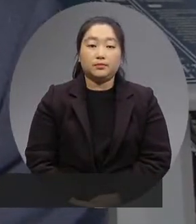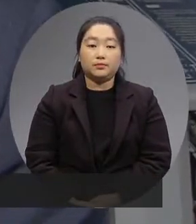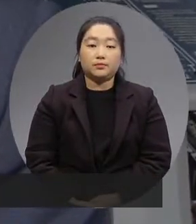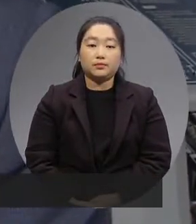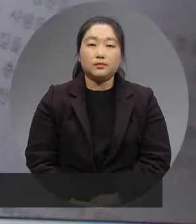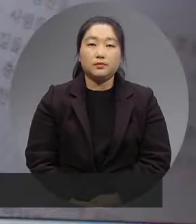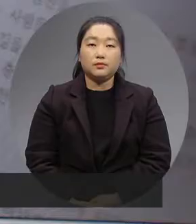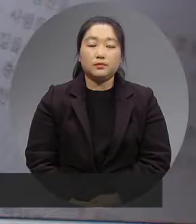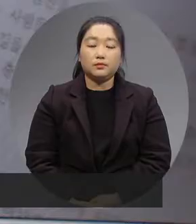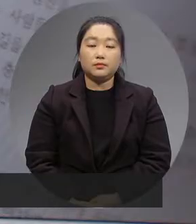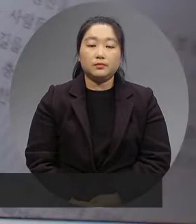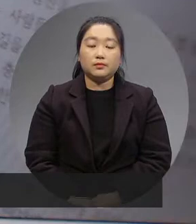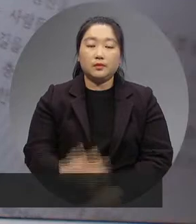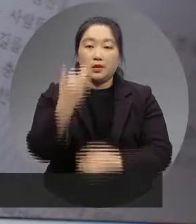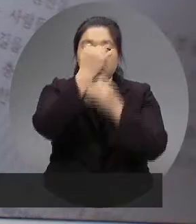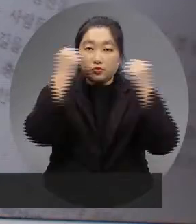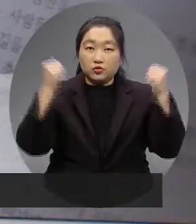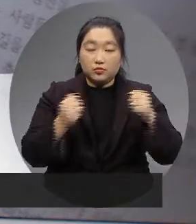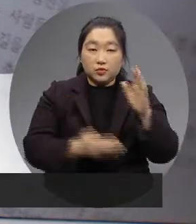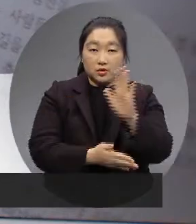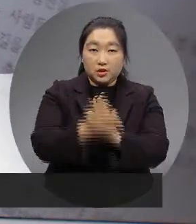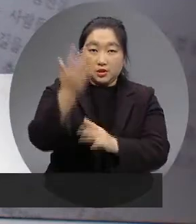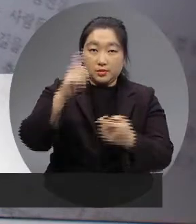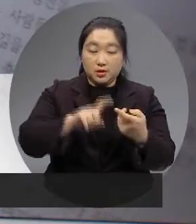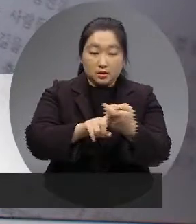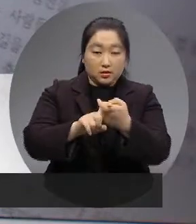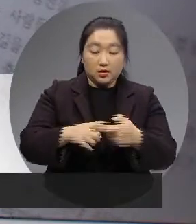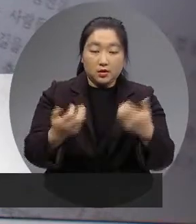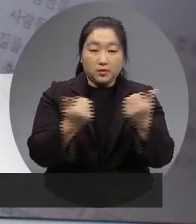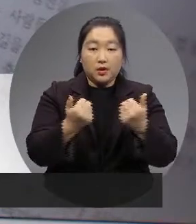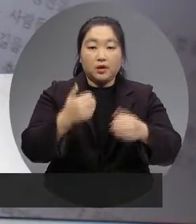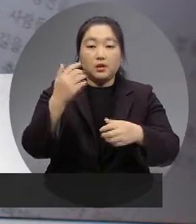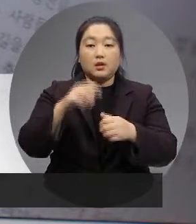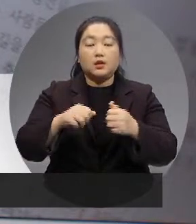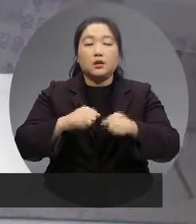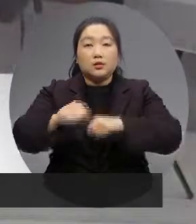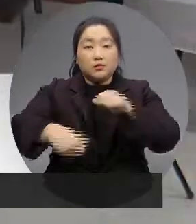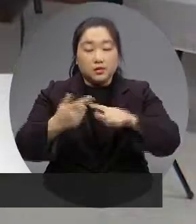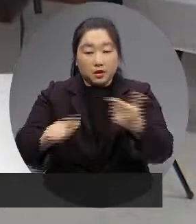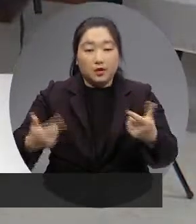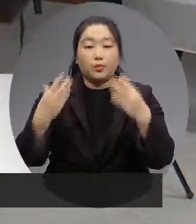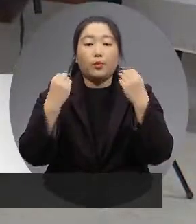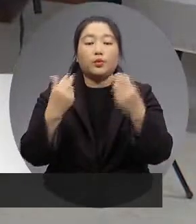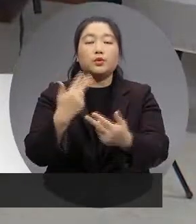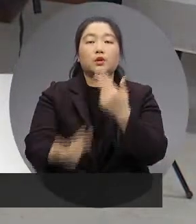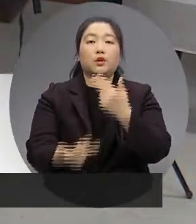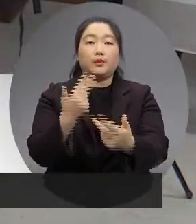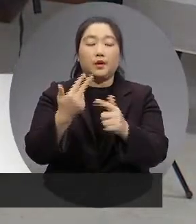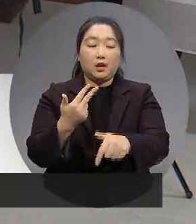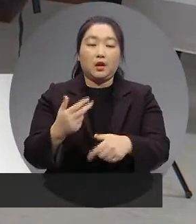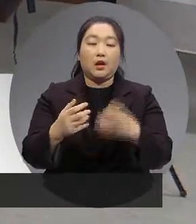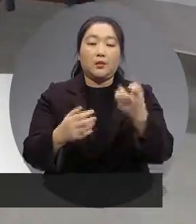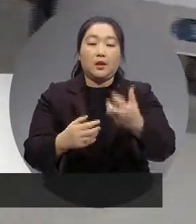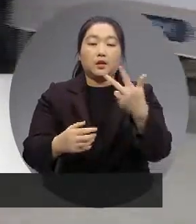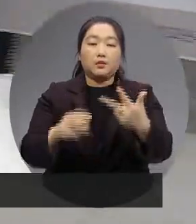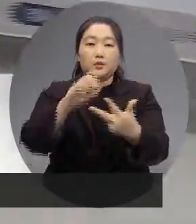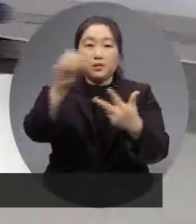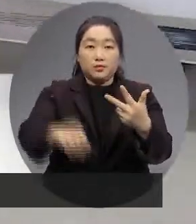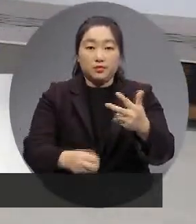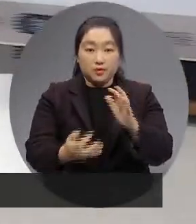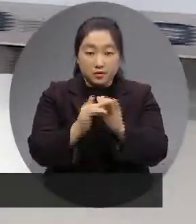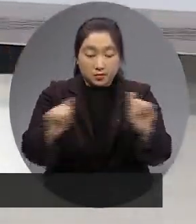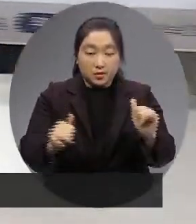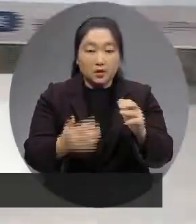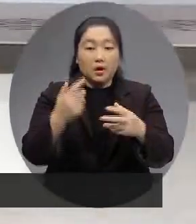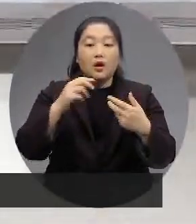김영일입니다. 충북 시민사회단체 연대회의와 충북 생물다양성 보전협회가 87%의 시민들이